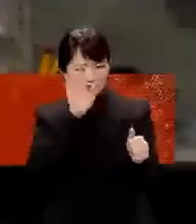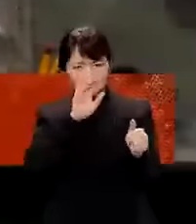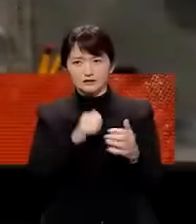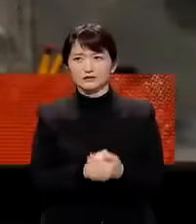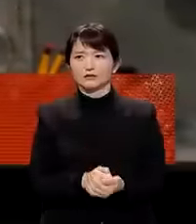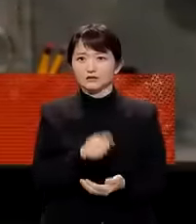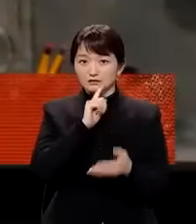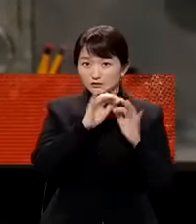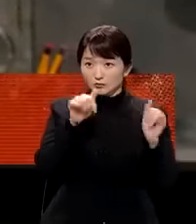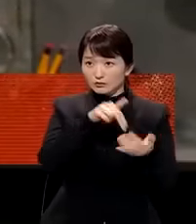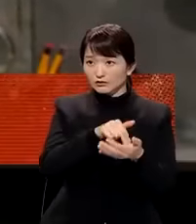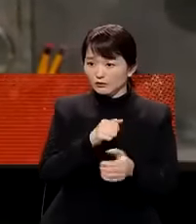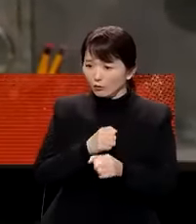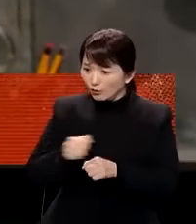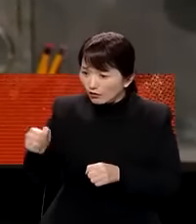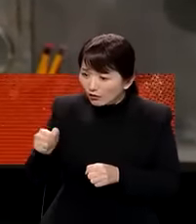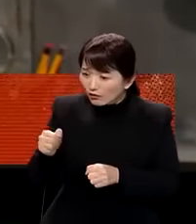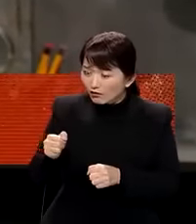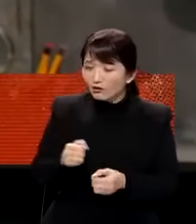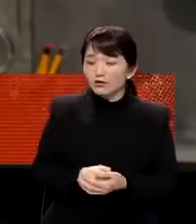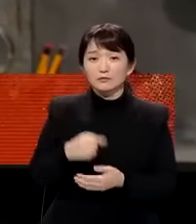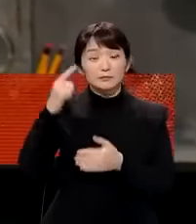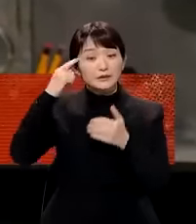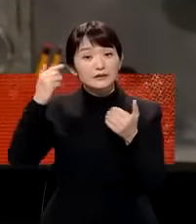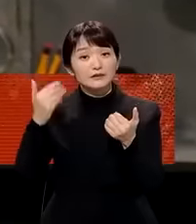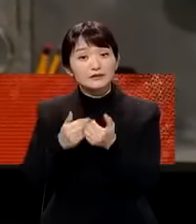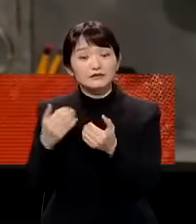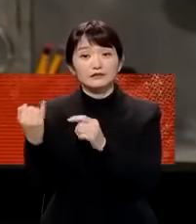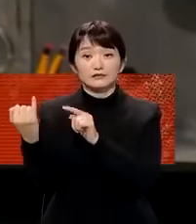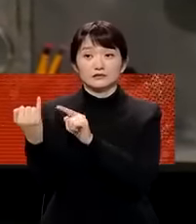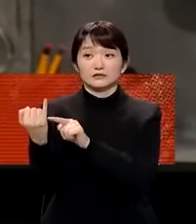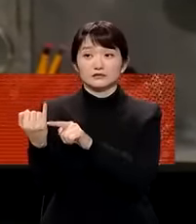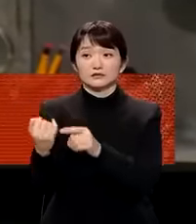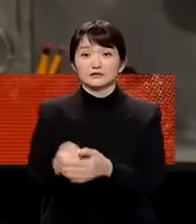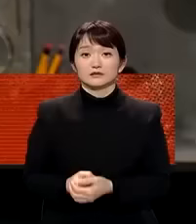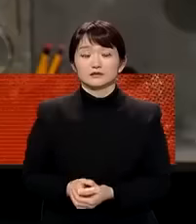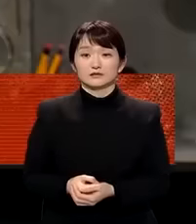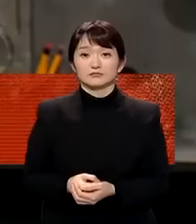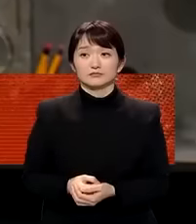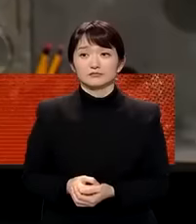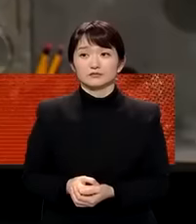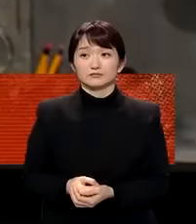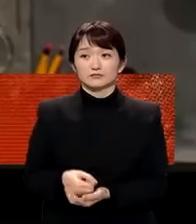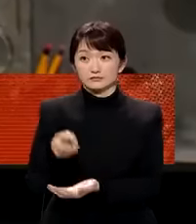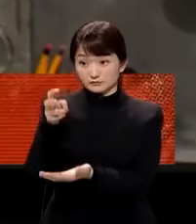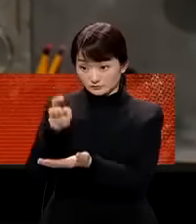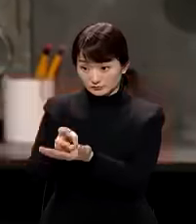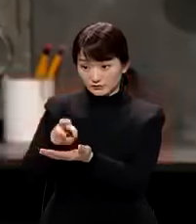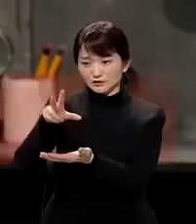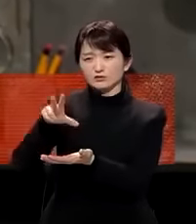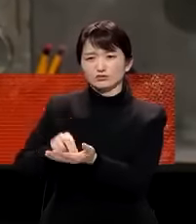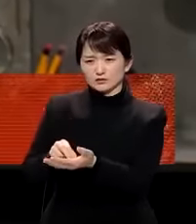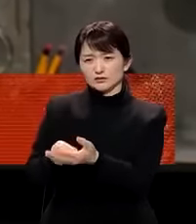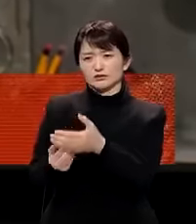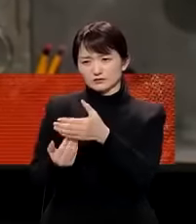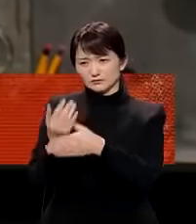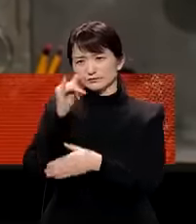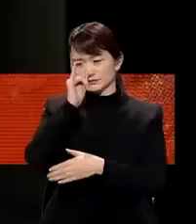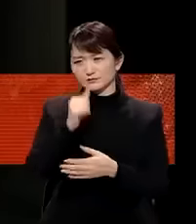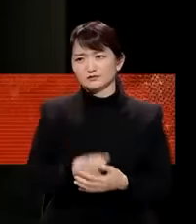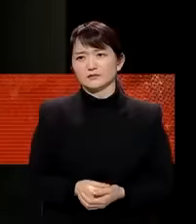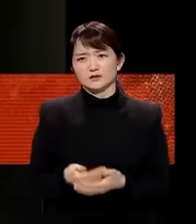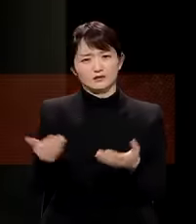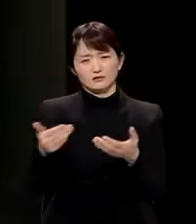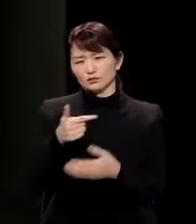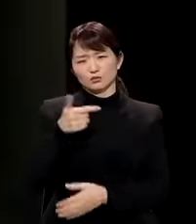황당해서 그랬던 거 같은데 반대로 여성한테 문제나 법적인 문제가 생길 여지가 있어 보입니다 야 이거 공사